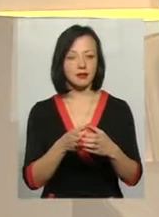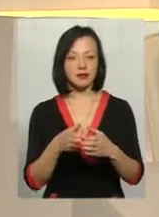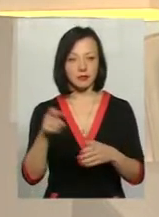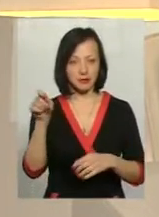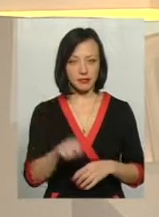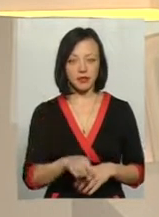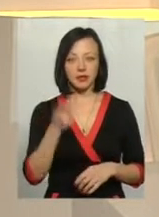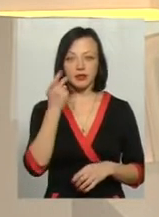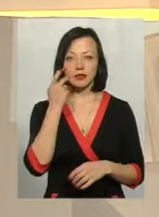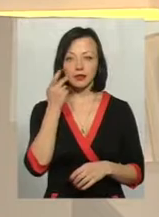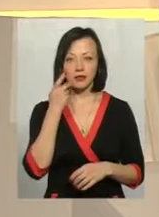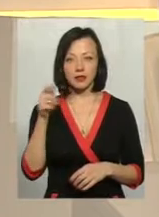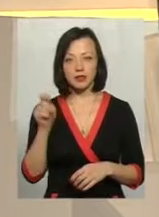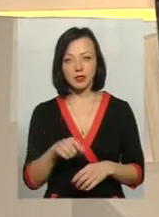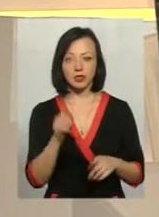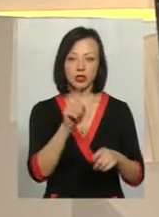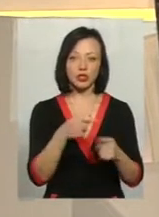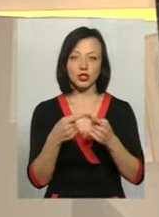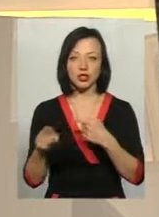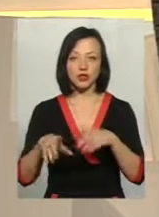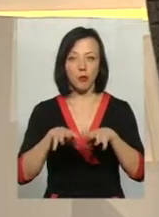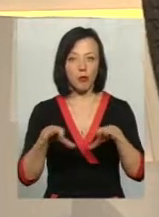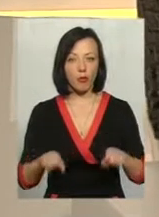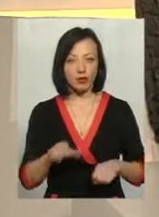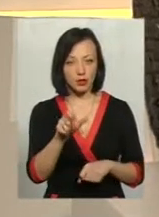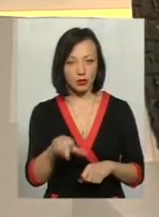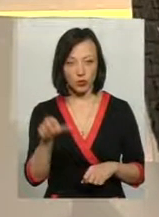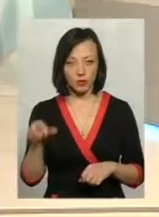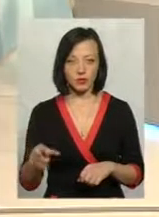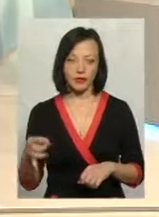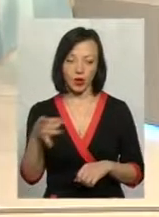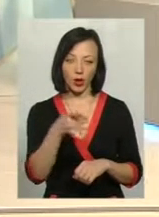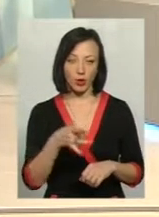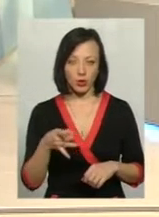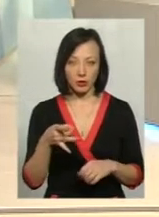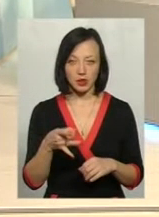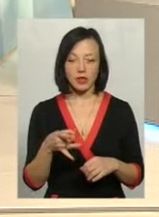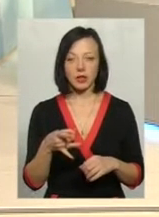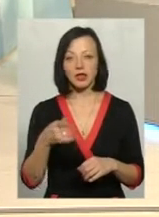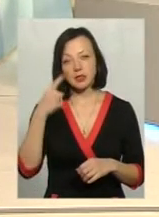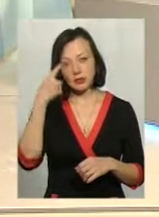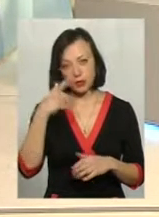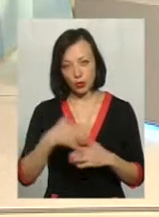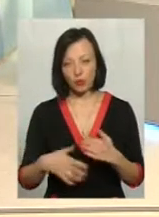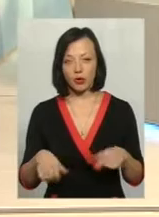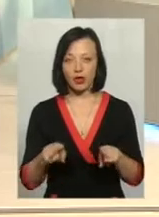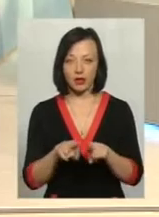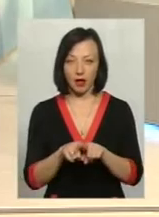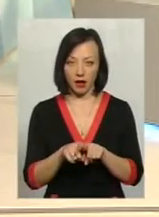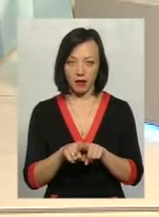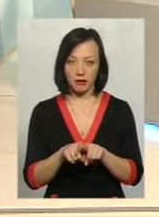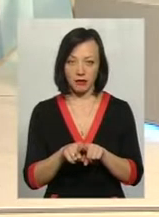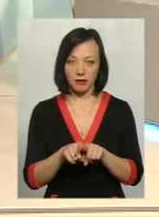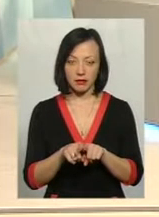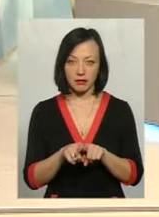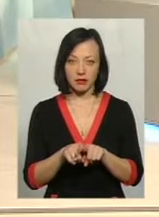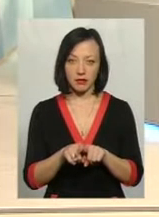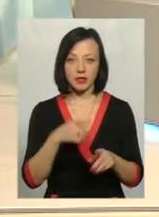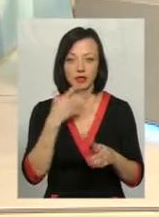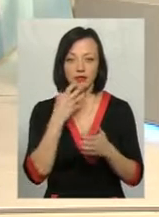з візитом тих чи інших посадовців в той чи інший регіон. Свідомо так